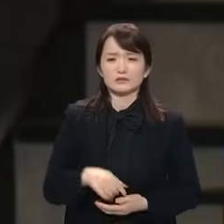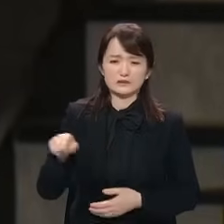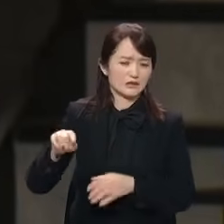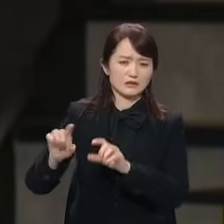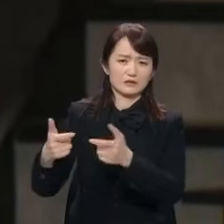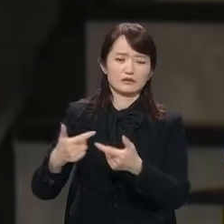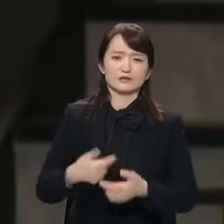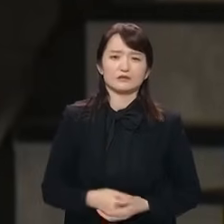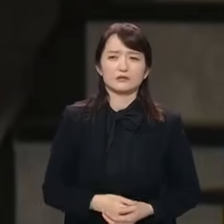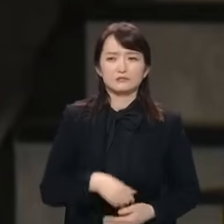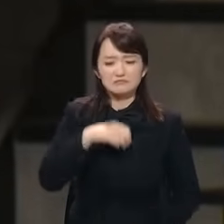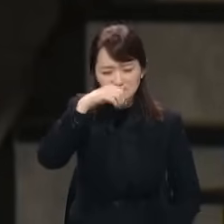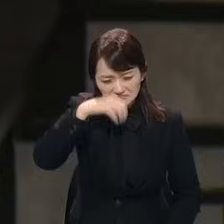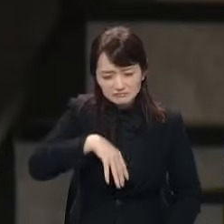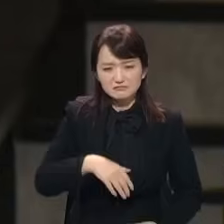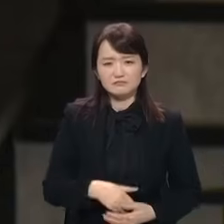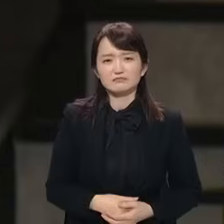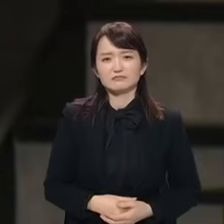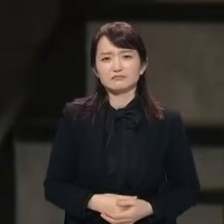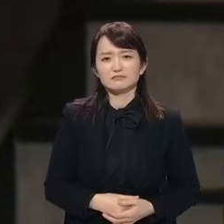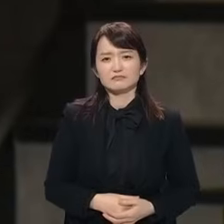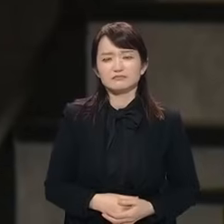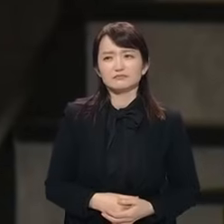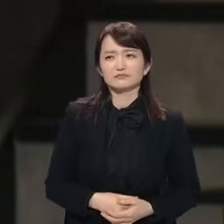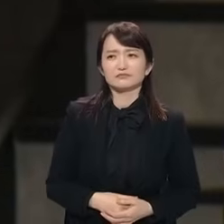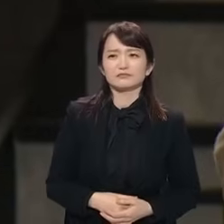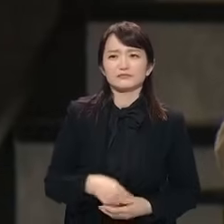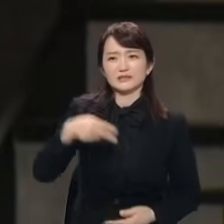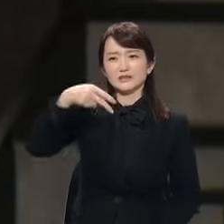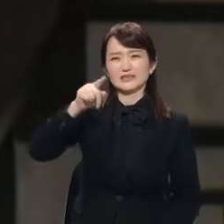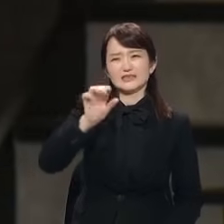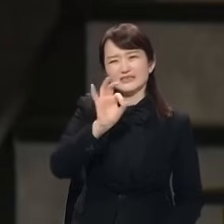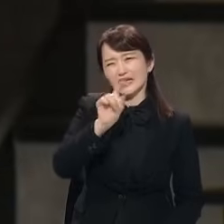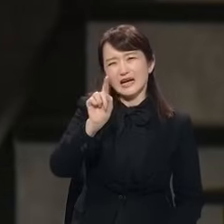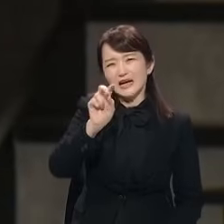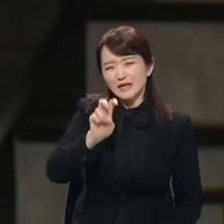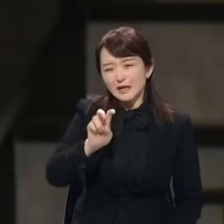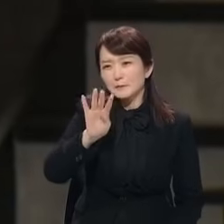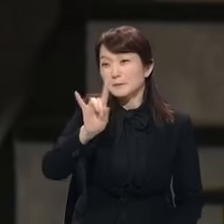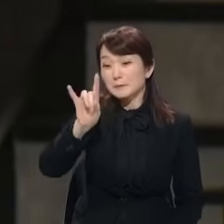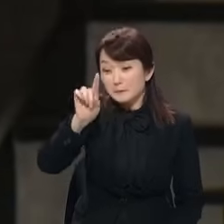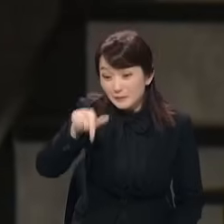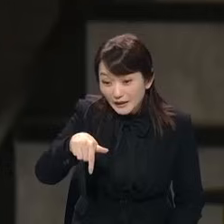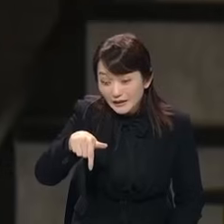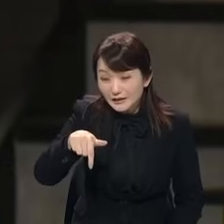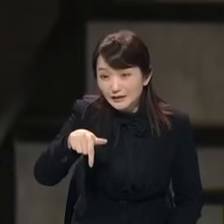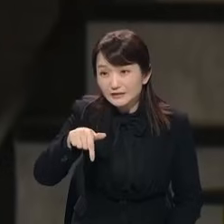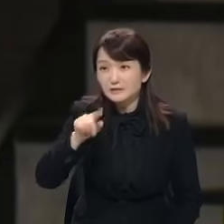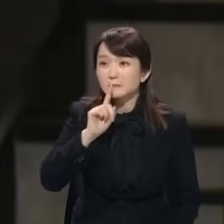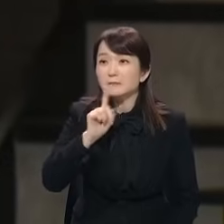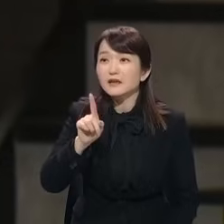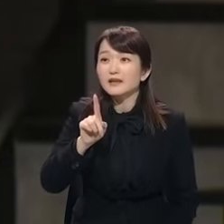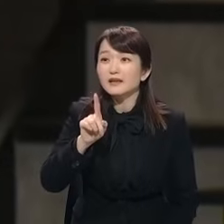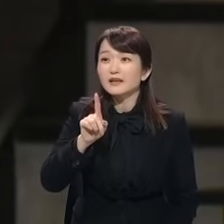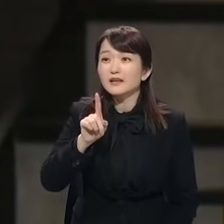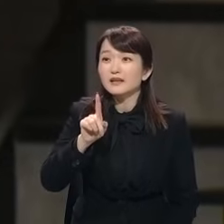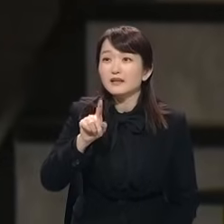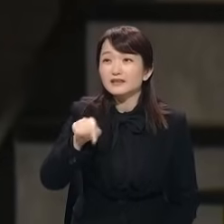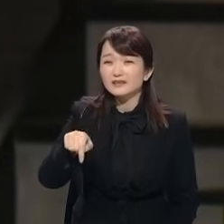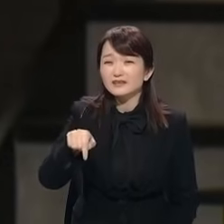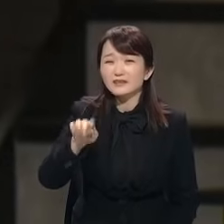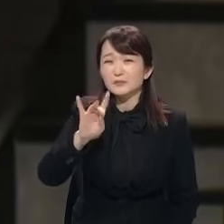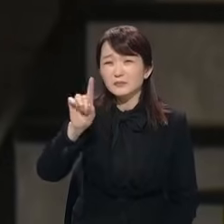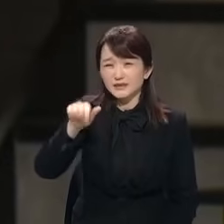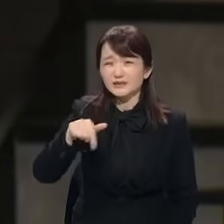아니라 그냥 우리가 뭐 아까 얘기했던 뭐 상한 백시 뭐 이렇게 얘기를 갖다 하면서 그렇죠